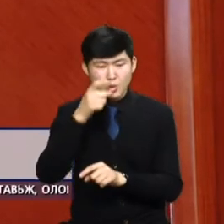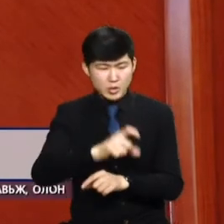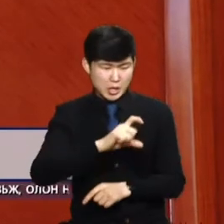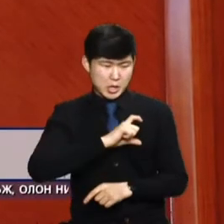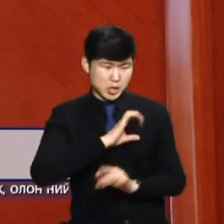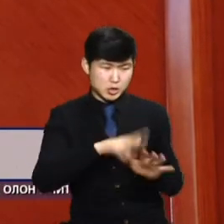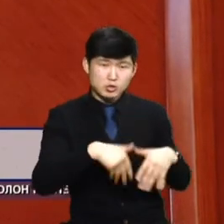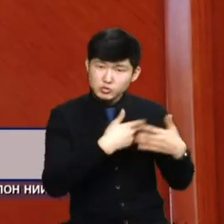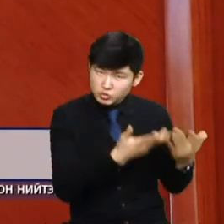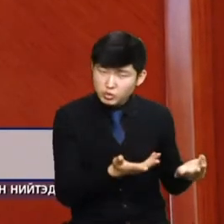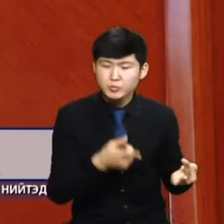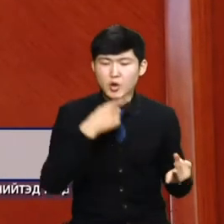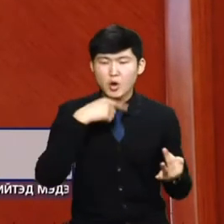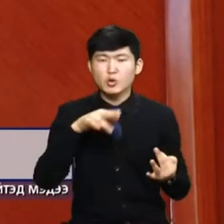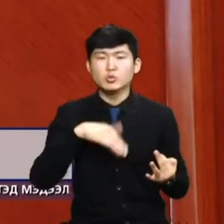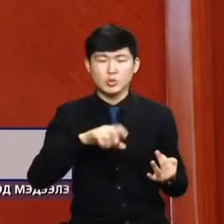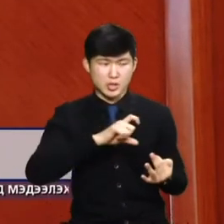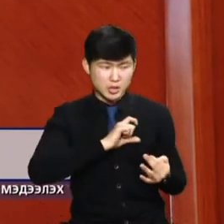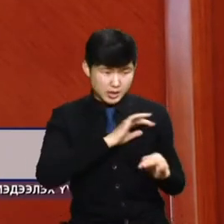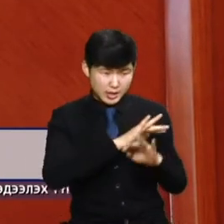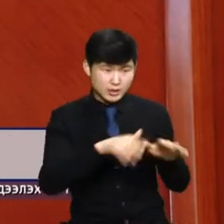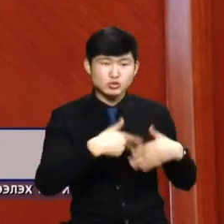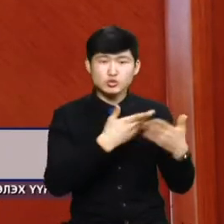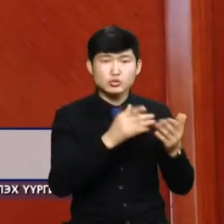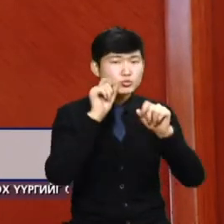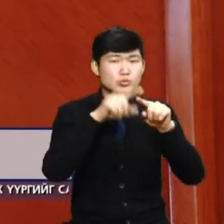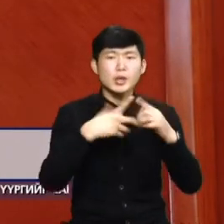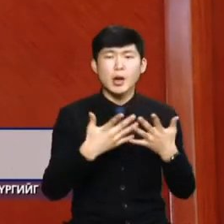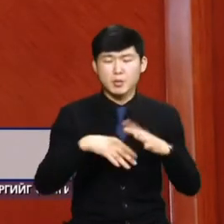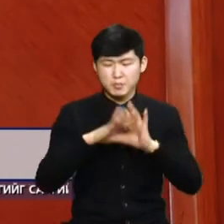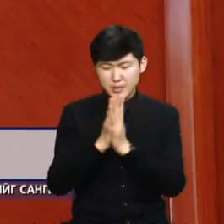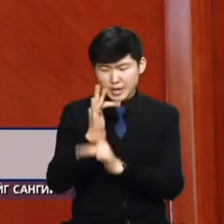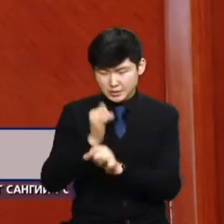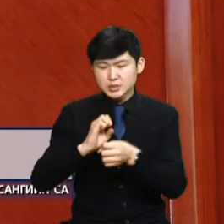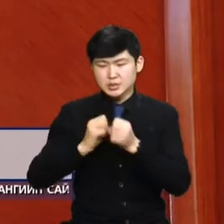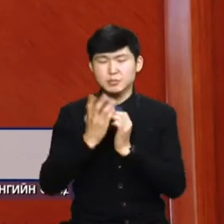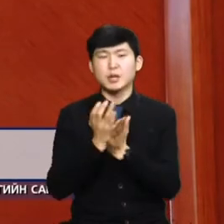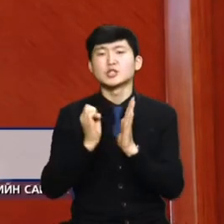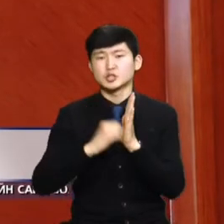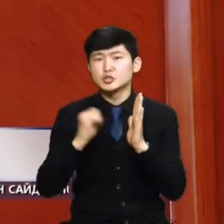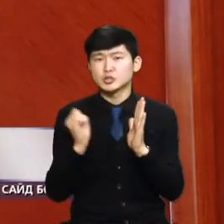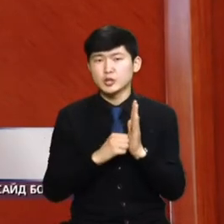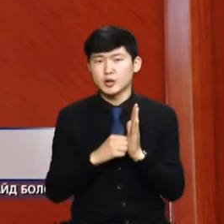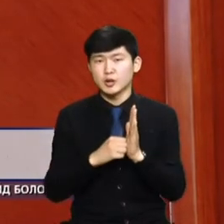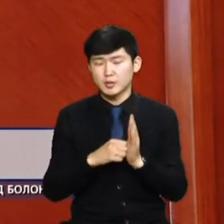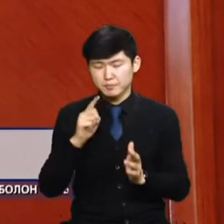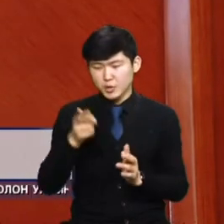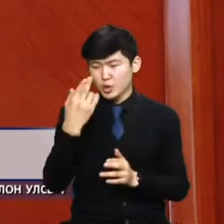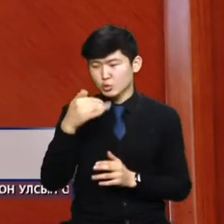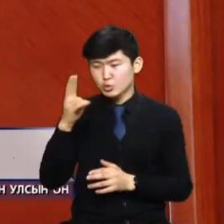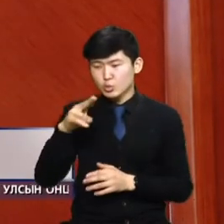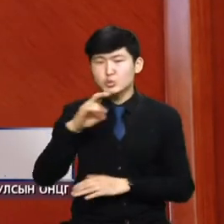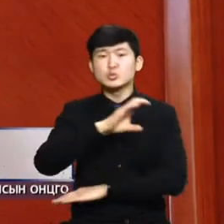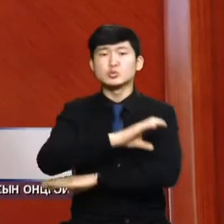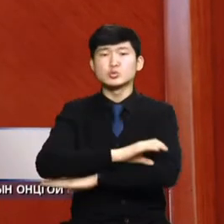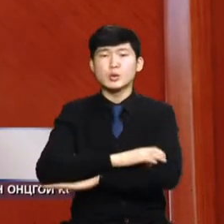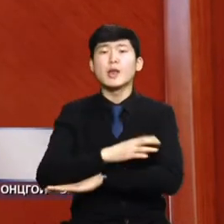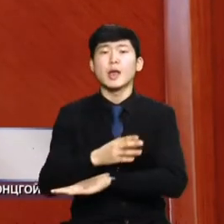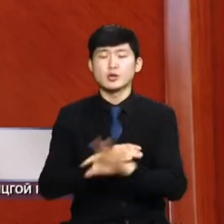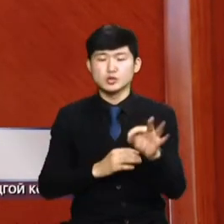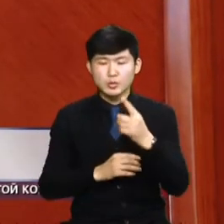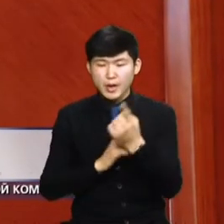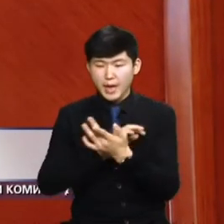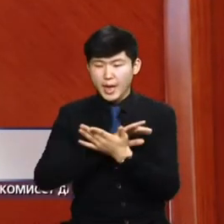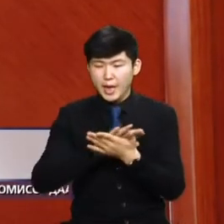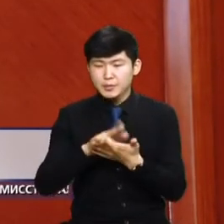хүнийхээ эрхийг хангах огцтой эрхийг хангахын тулд энэ одоо төсийг бол гарах шаардлагатай. За ер нь бол ингээд онцролт бол энэ зөвхөн